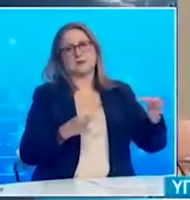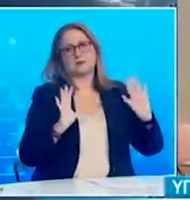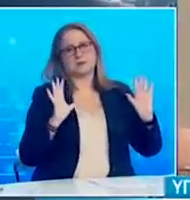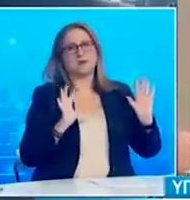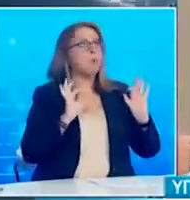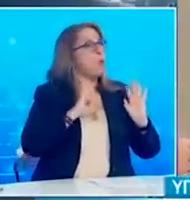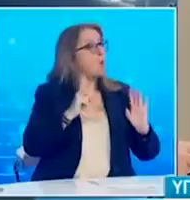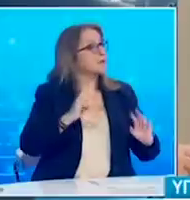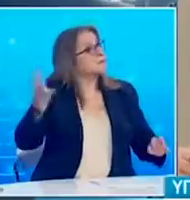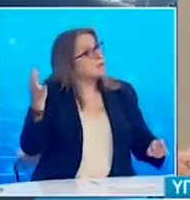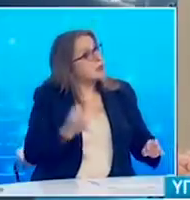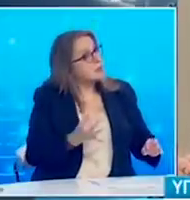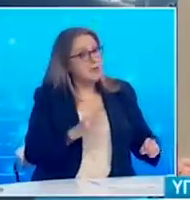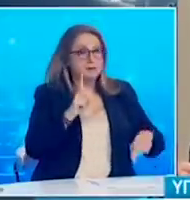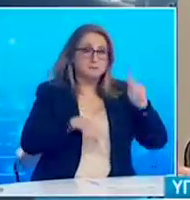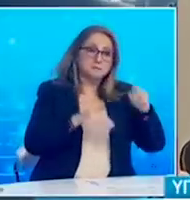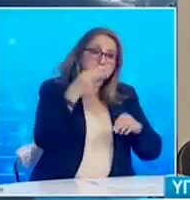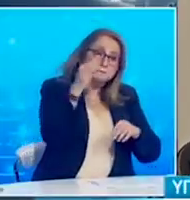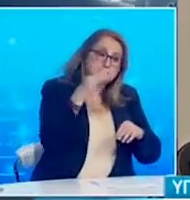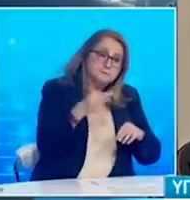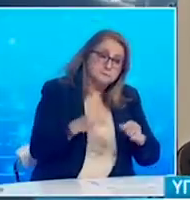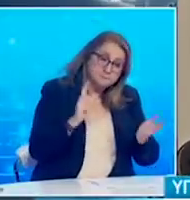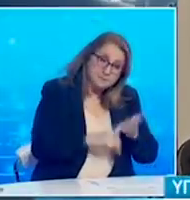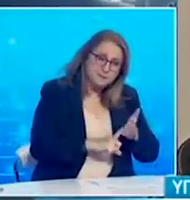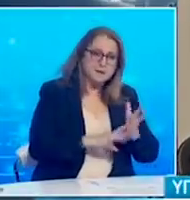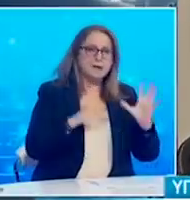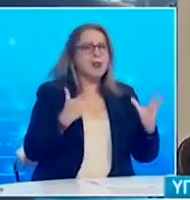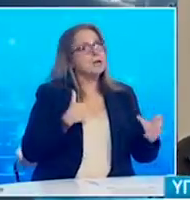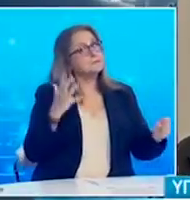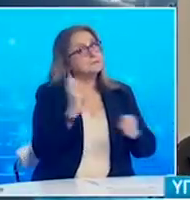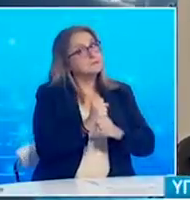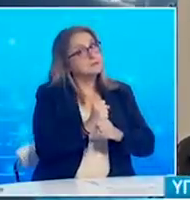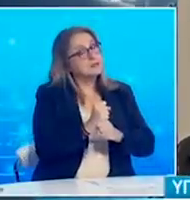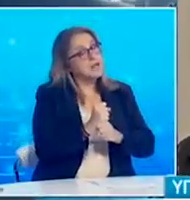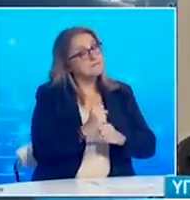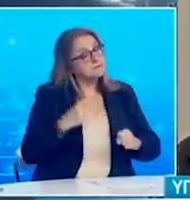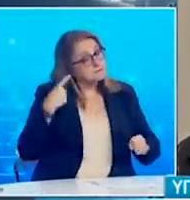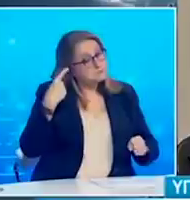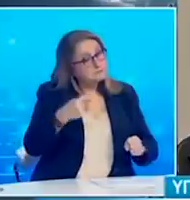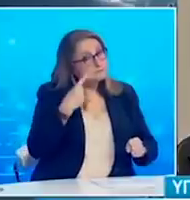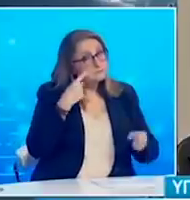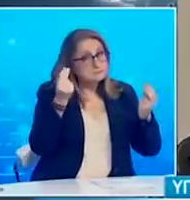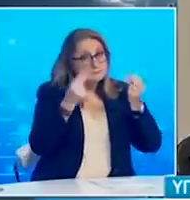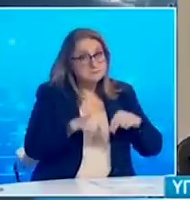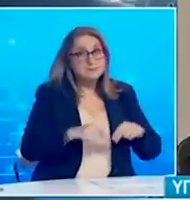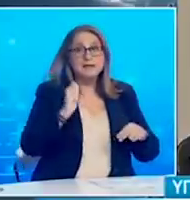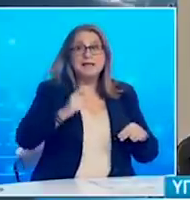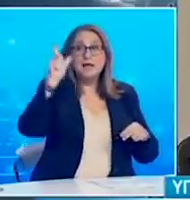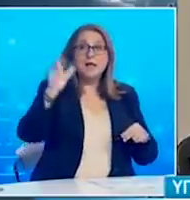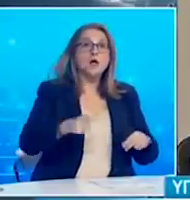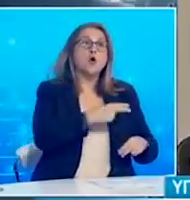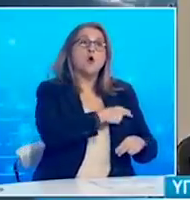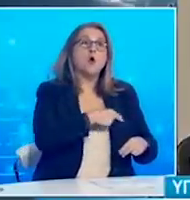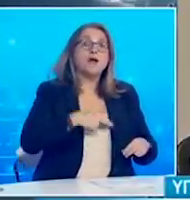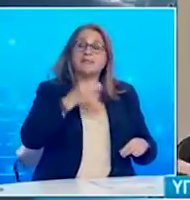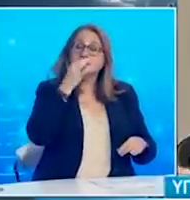διορθωτικές κινήσεις, αλλά η στρατηγική αυτή είναι που μας έφερε εδώ πέρα. Και επειδή μιλήσατε επίσης, το είπε ο κύριος Μόσχαλος, για τη συστράτευση όχι